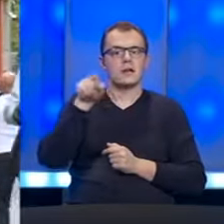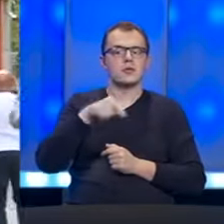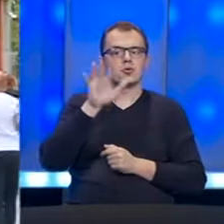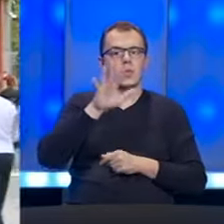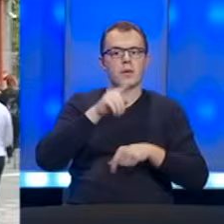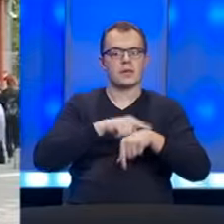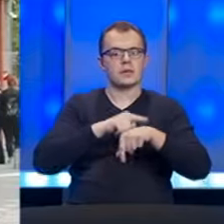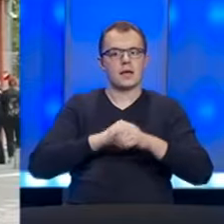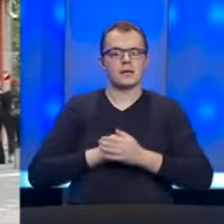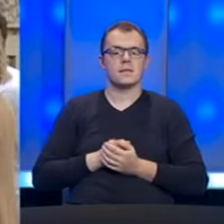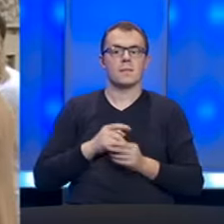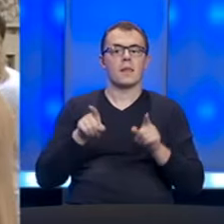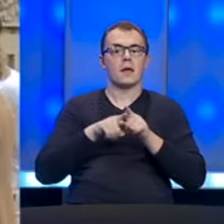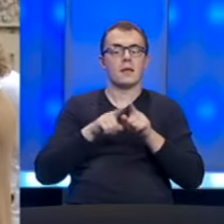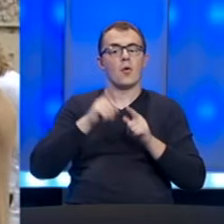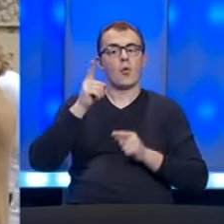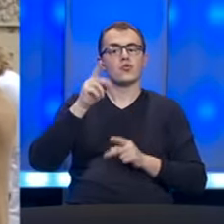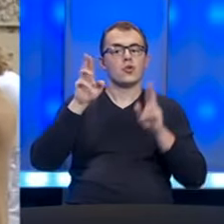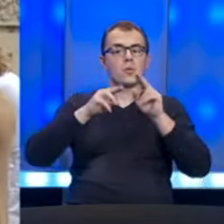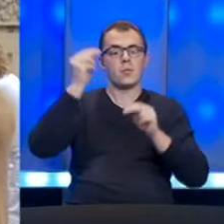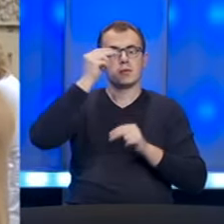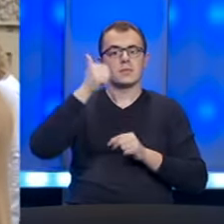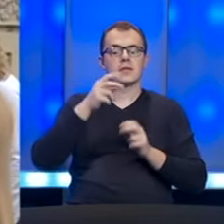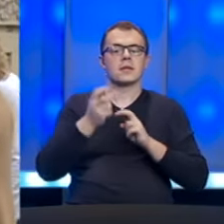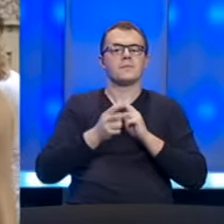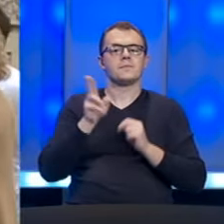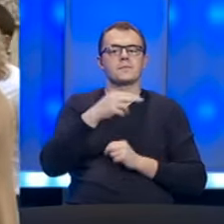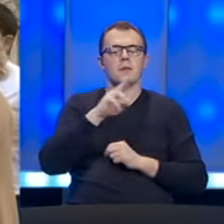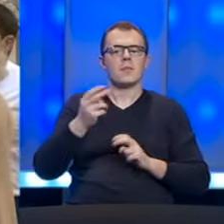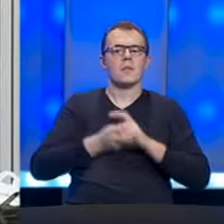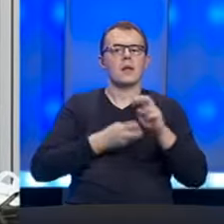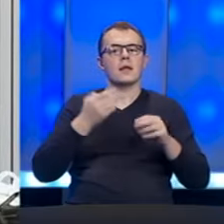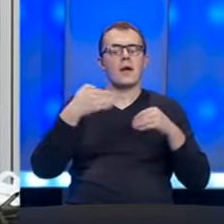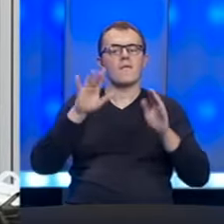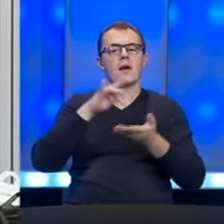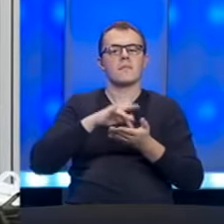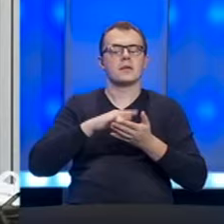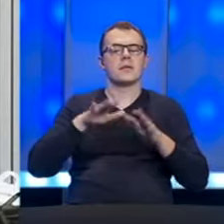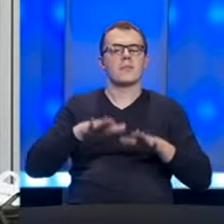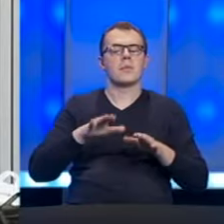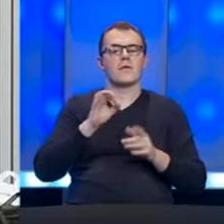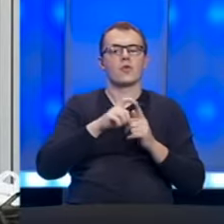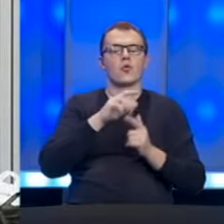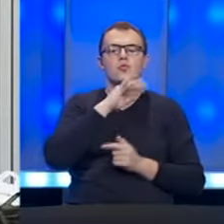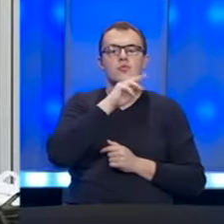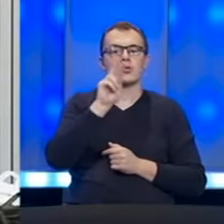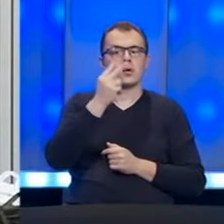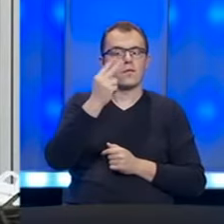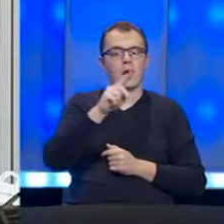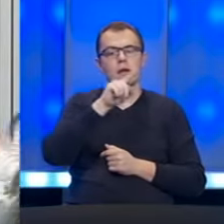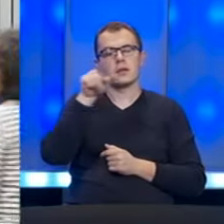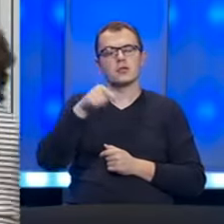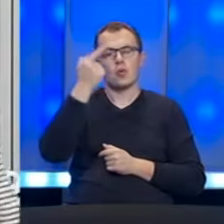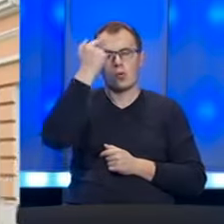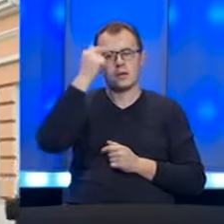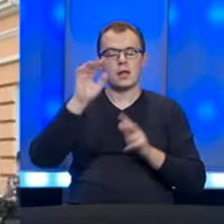5 sati. Također u Republici Srpskoj je zabranjeno kretanje van mjesta prebivališta od subote u 12 sati do